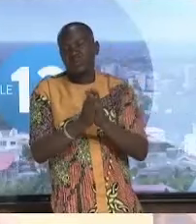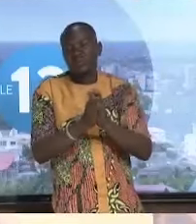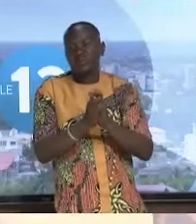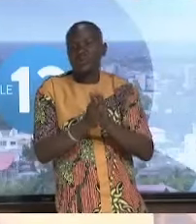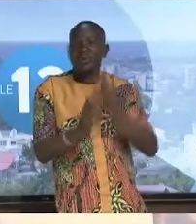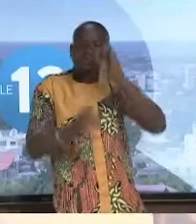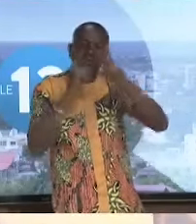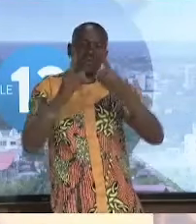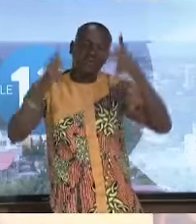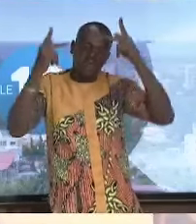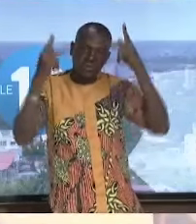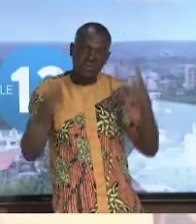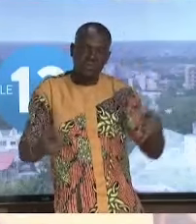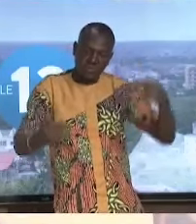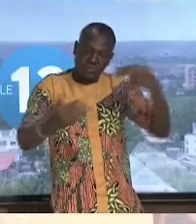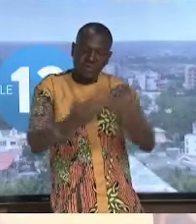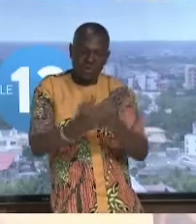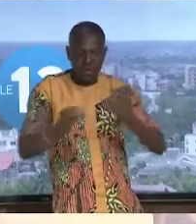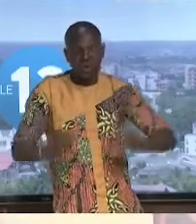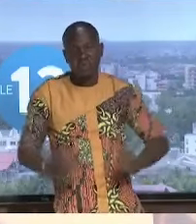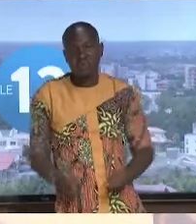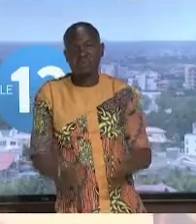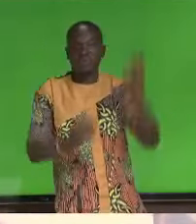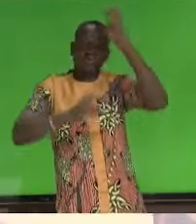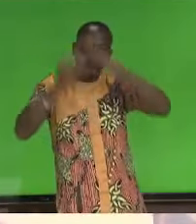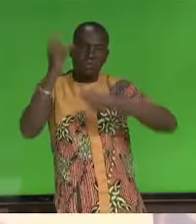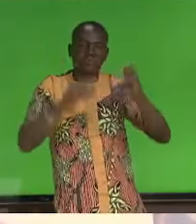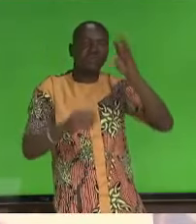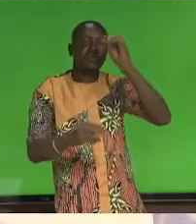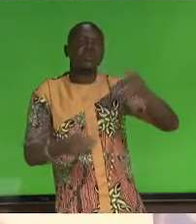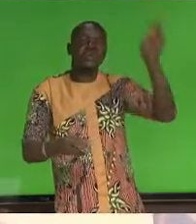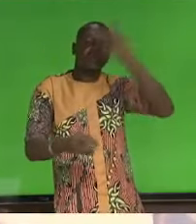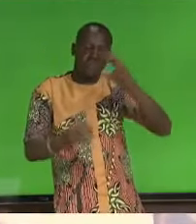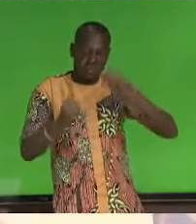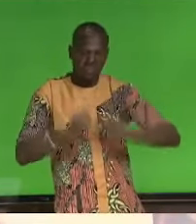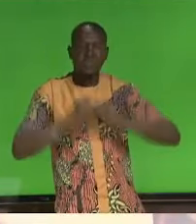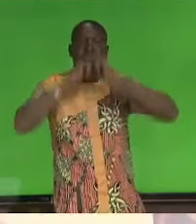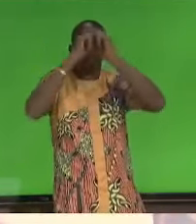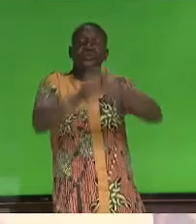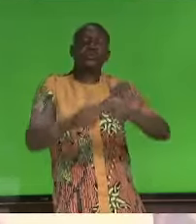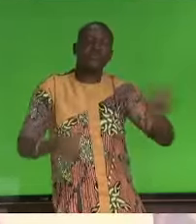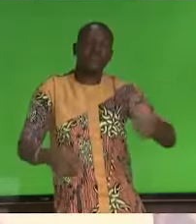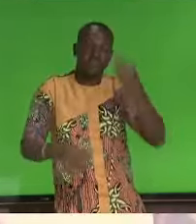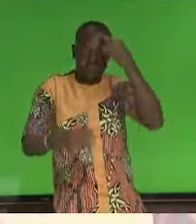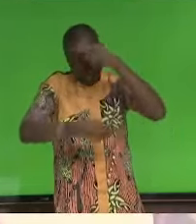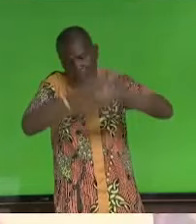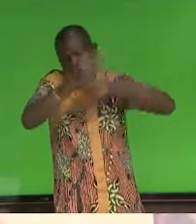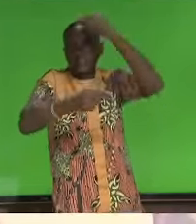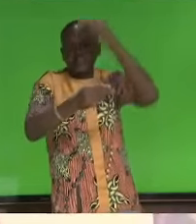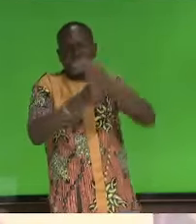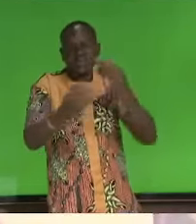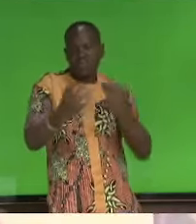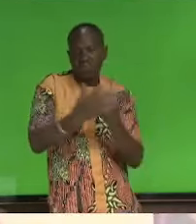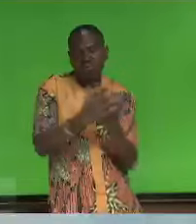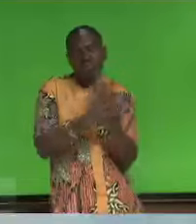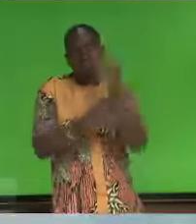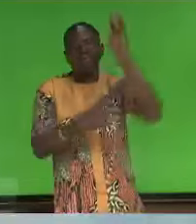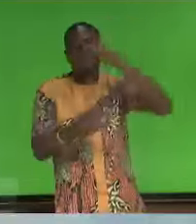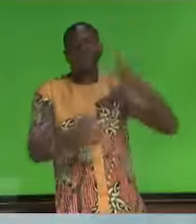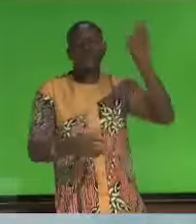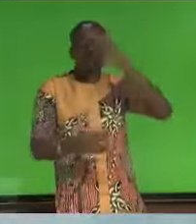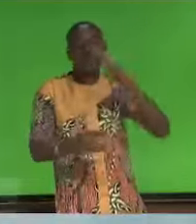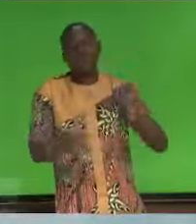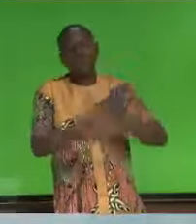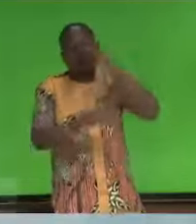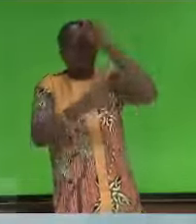Parlons à présent des nouvelles orientations de l'exploitation minière pour accompagner la politique nationale de promotion minière au Burkina. Le sujet a